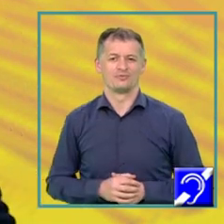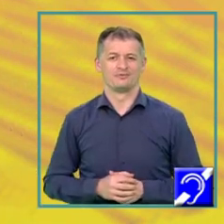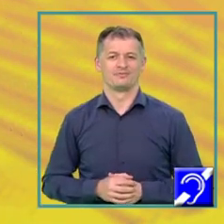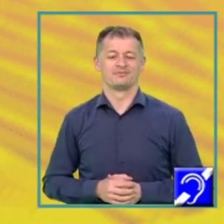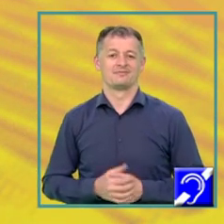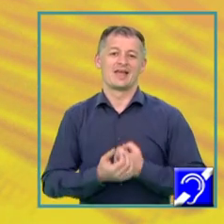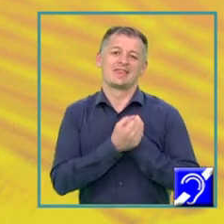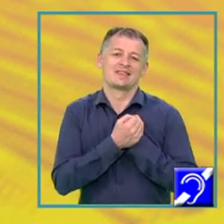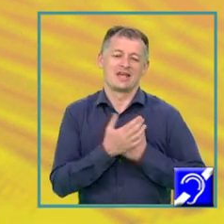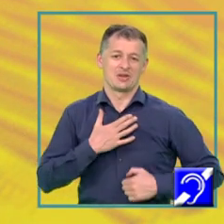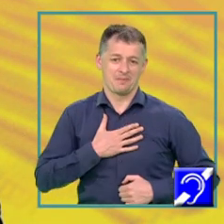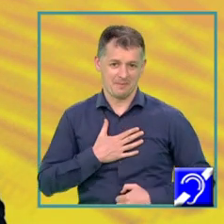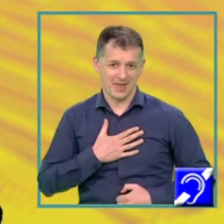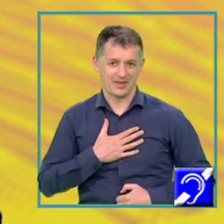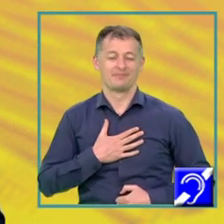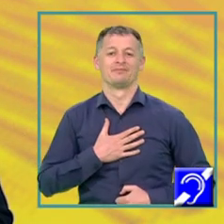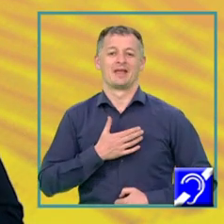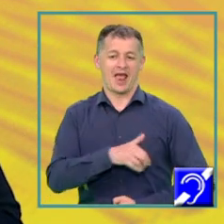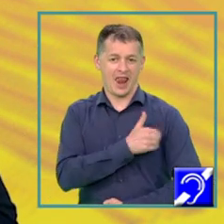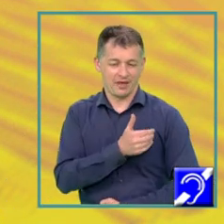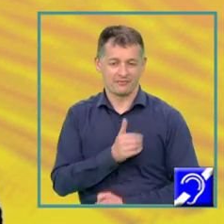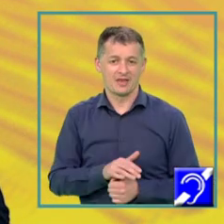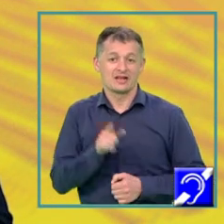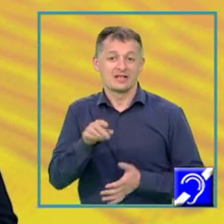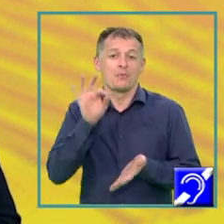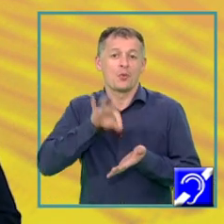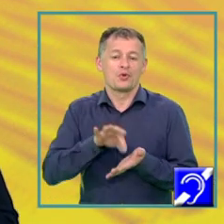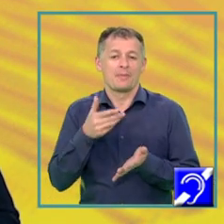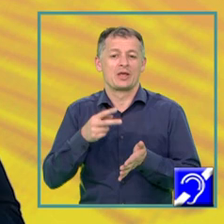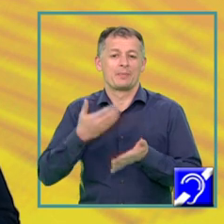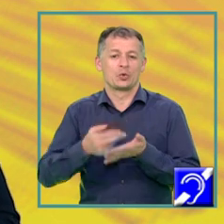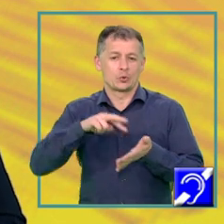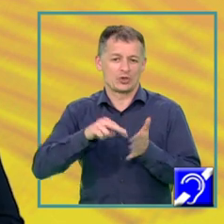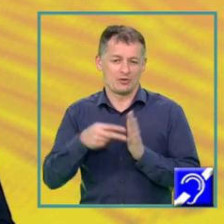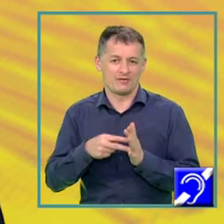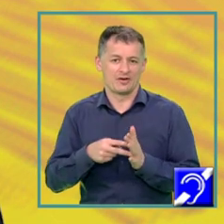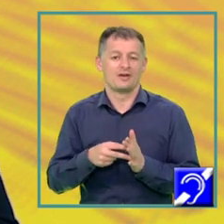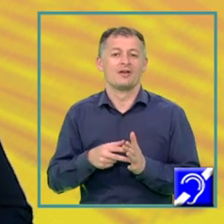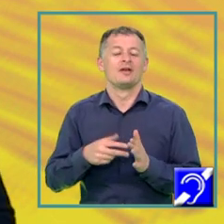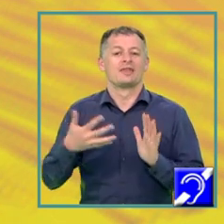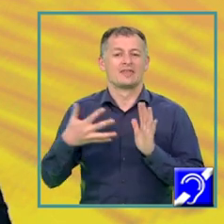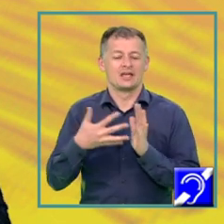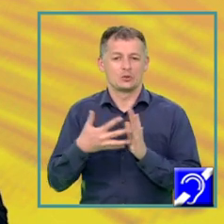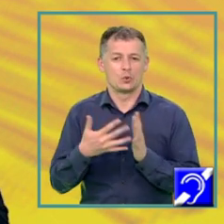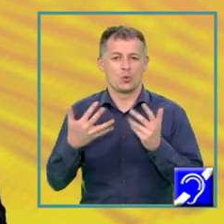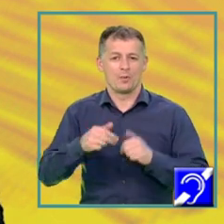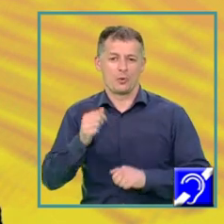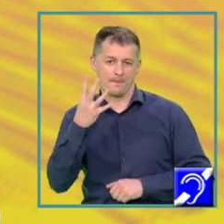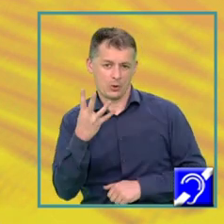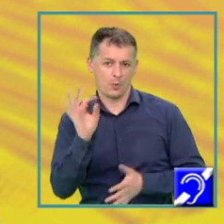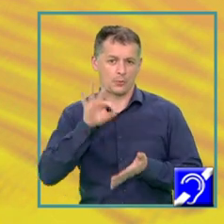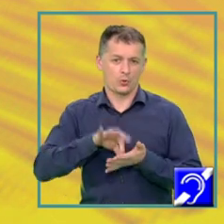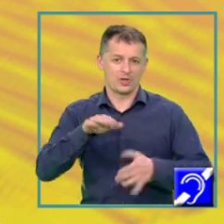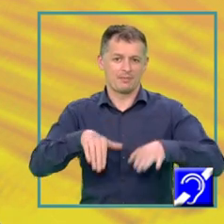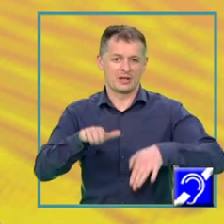mei, aceasta a fost propunerea mea pentru rezolvarea testului antrenament numărul 4 propus de către Ministerul